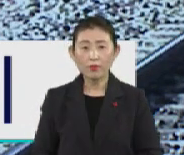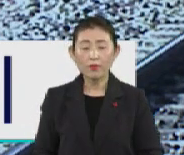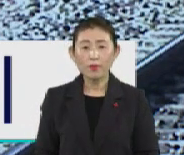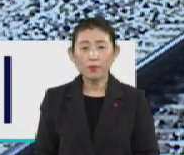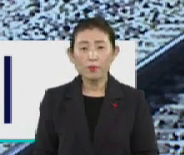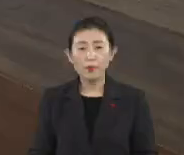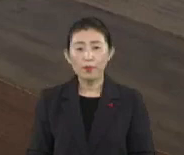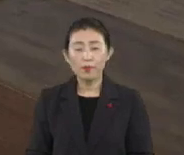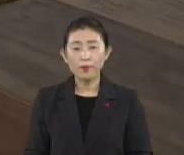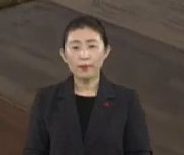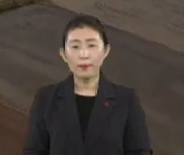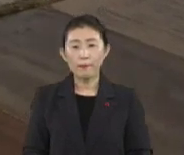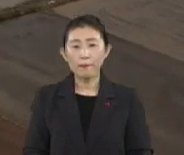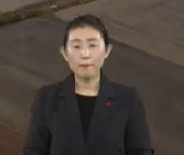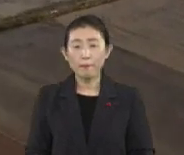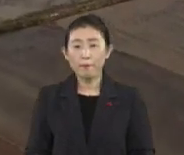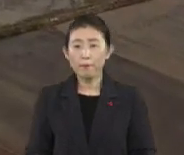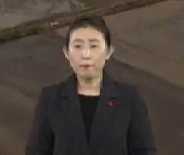기자입니다.